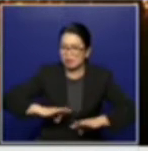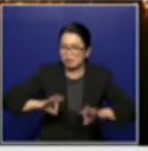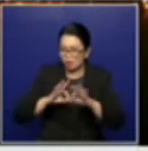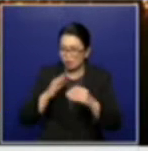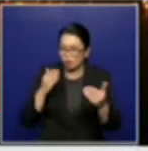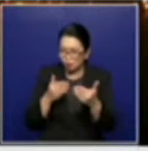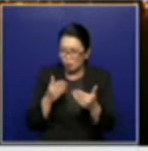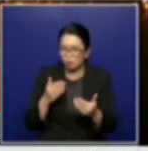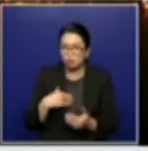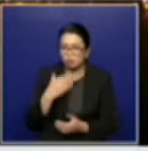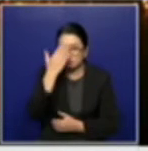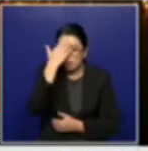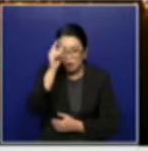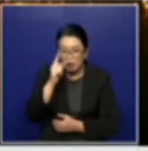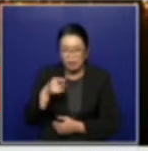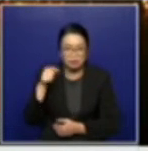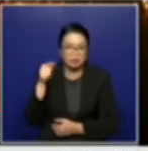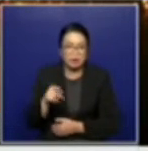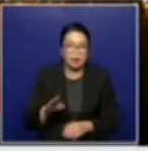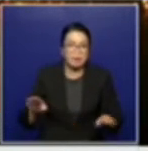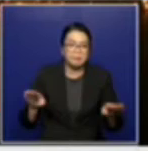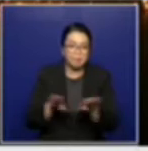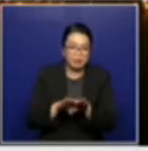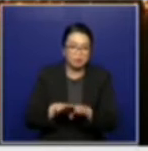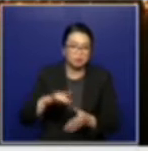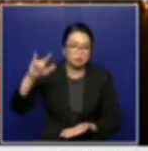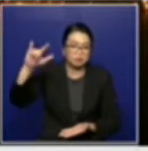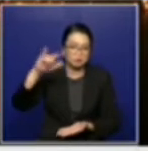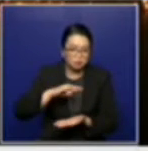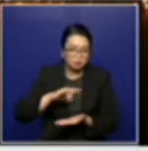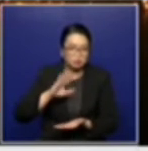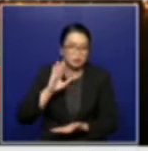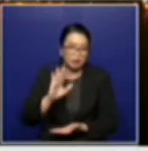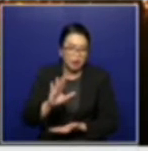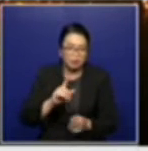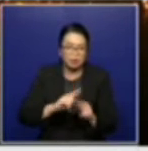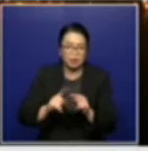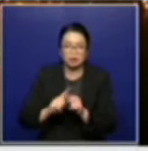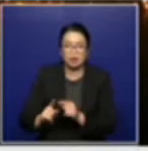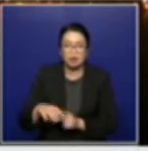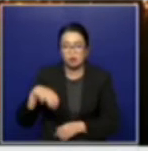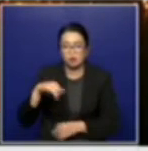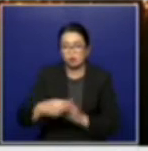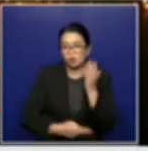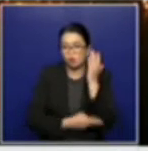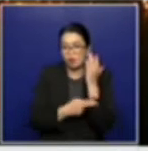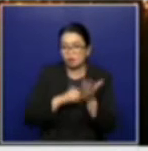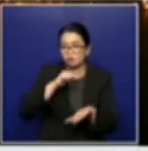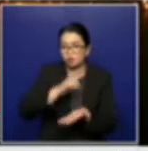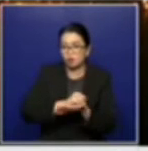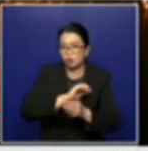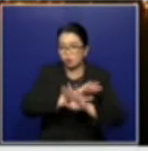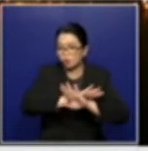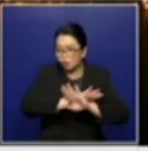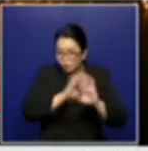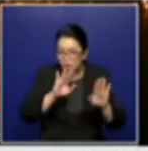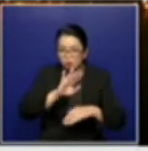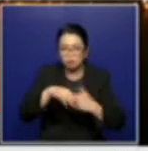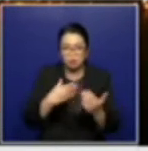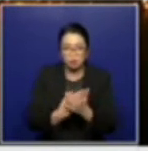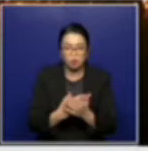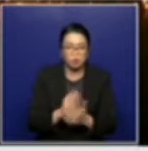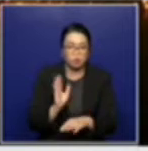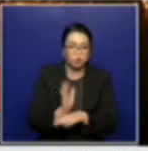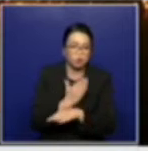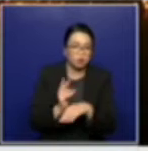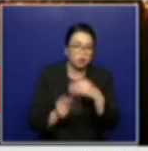ากการปิดน่านฟ้าการห้ามเข้าประเทศการจองห้องพักถูกยกเลิกเกือบทั้งหมดไม่ว่าจะเป็นธุรกิจโร